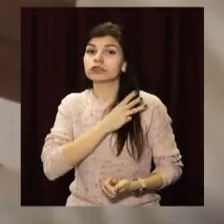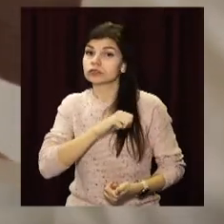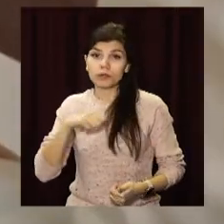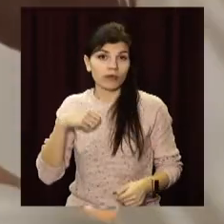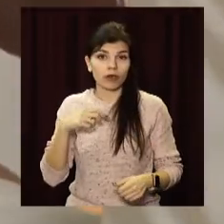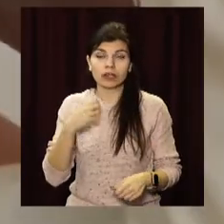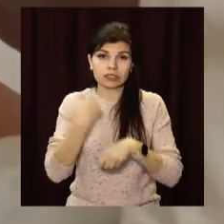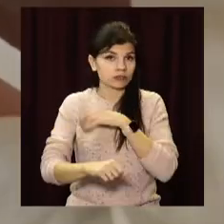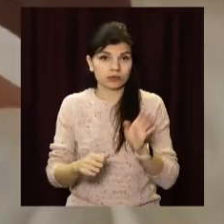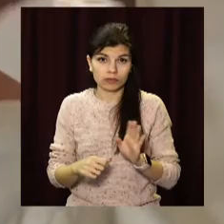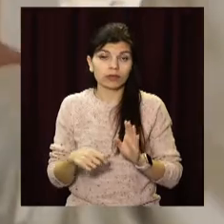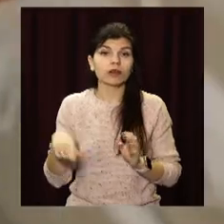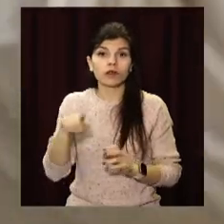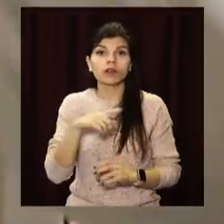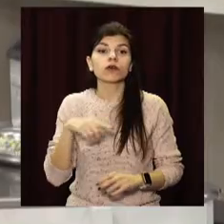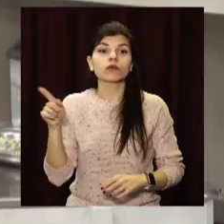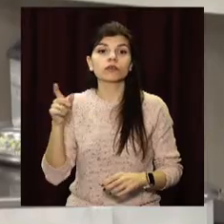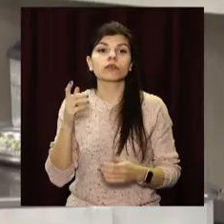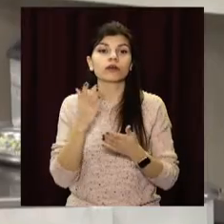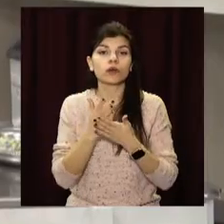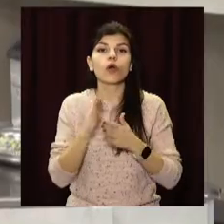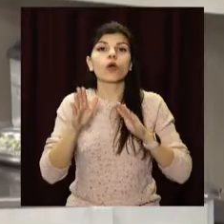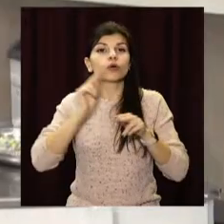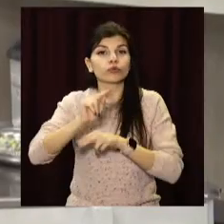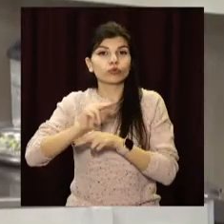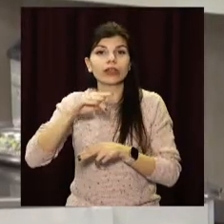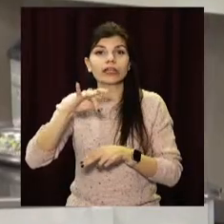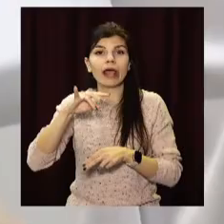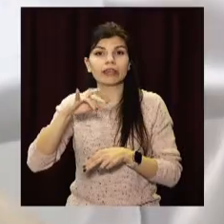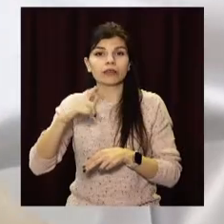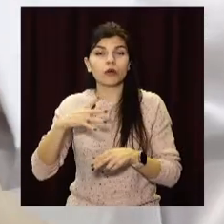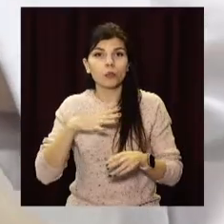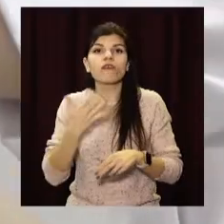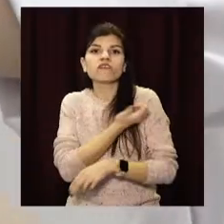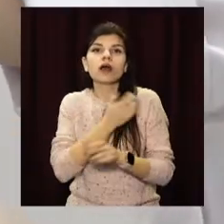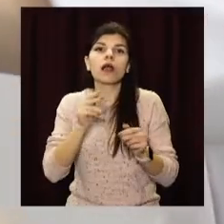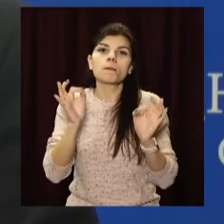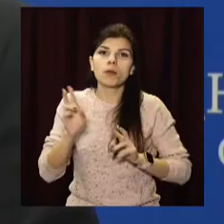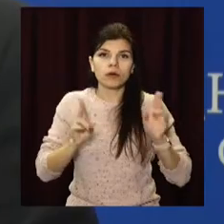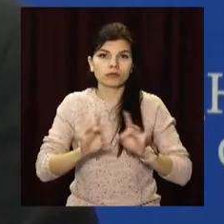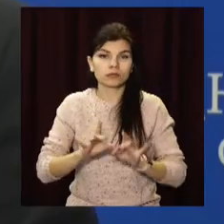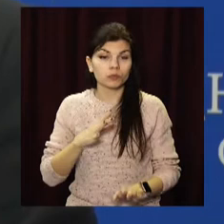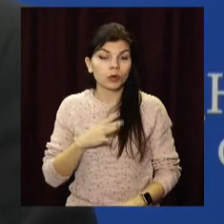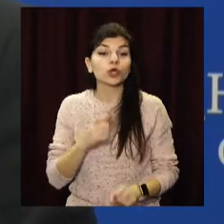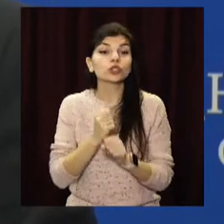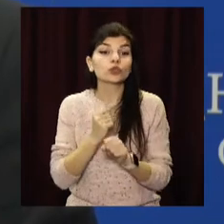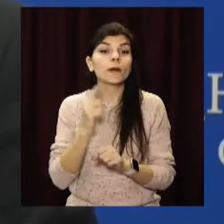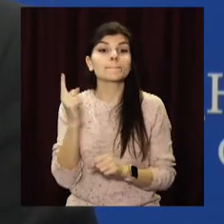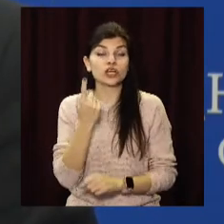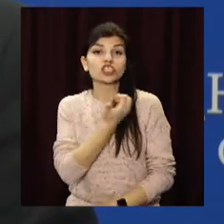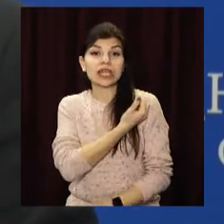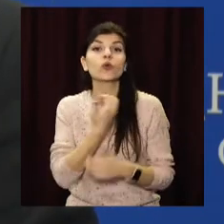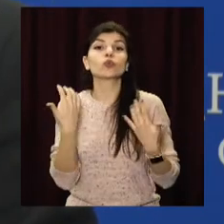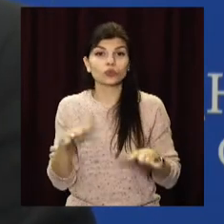Її проводитимуть лікарі мобільних бригад. Вони пройшли тренінг, де вивчили особливості поводження з вакциною. Зроблено перше